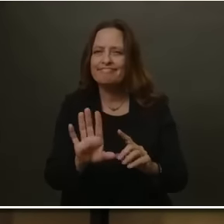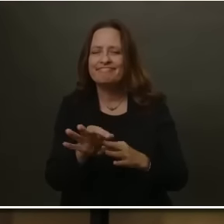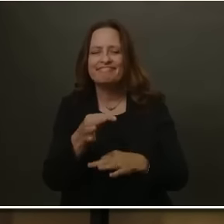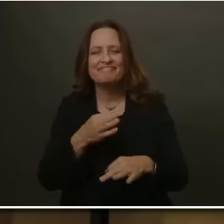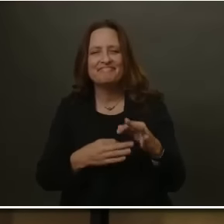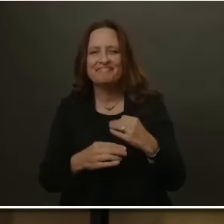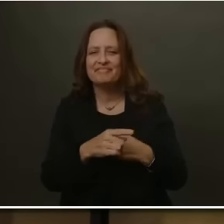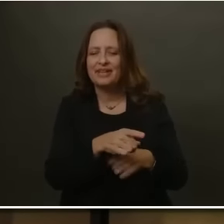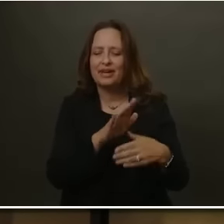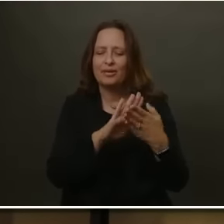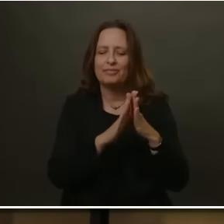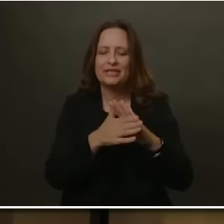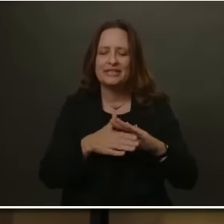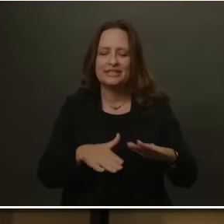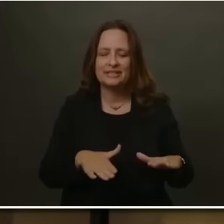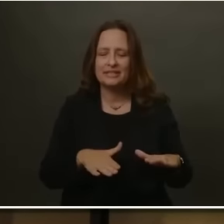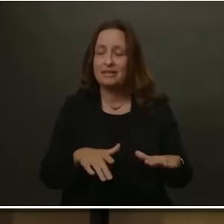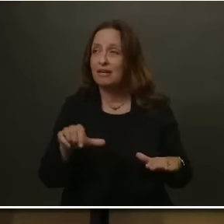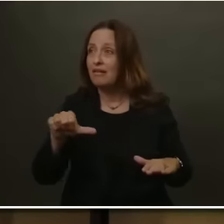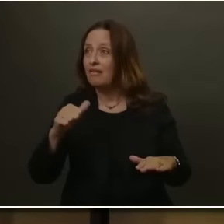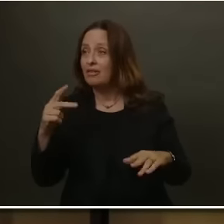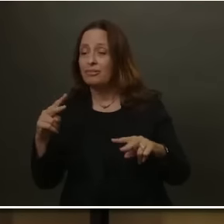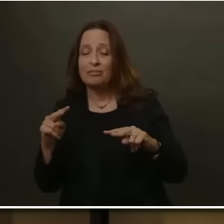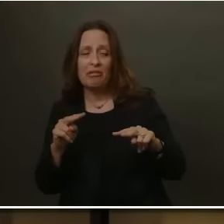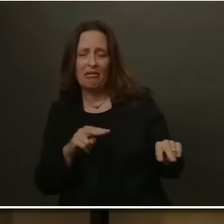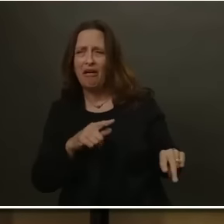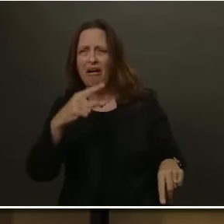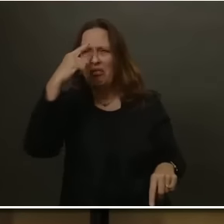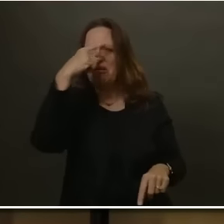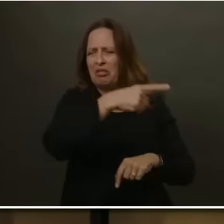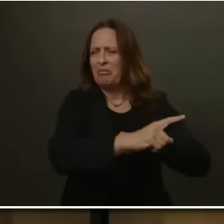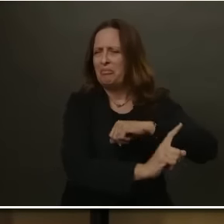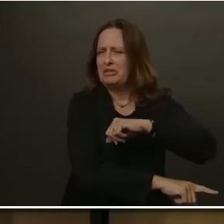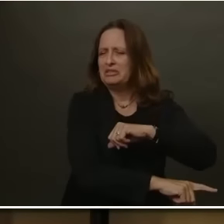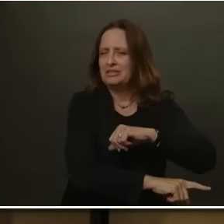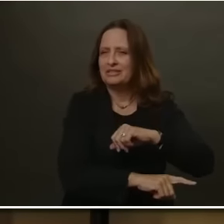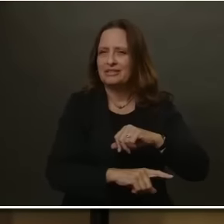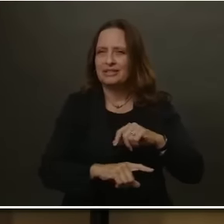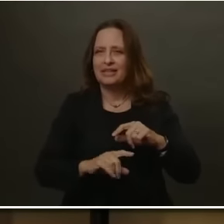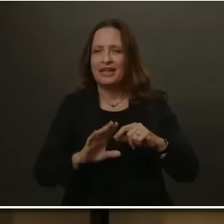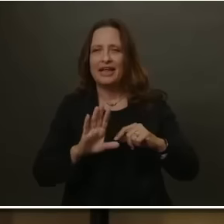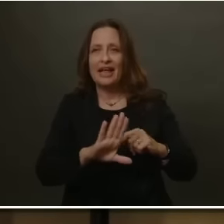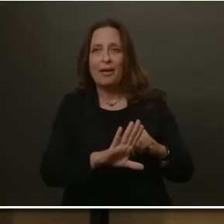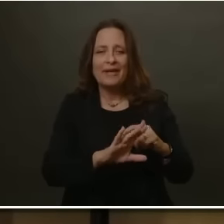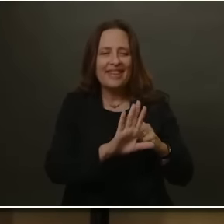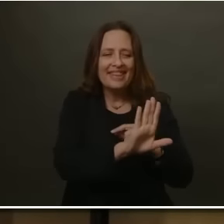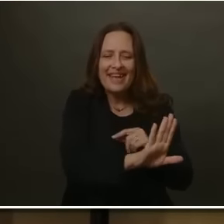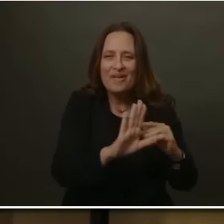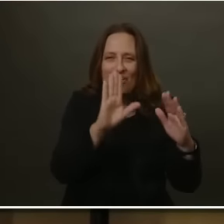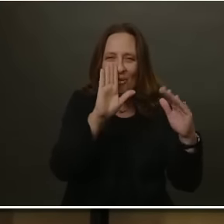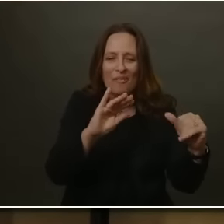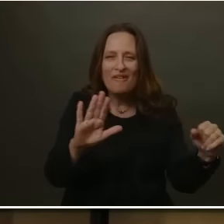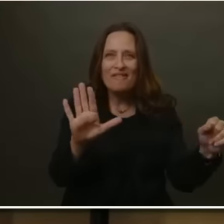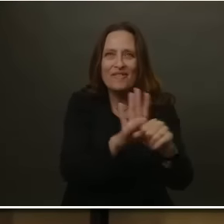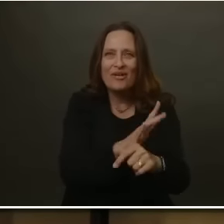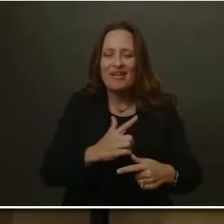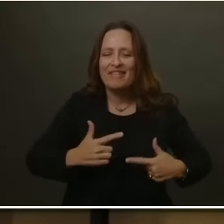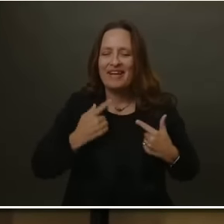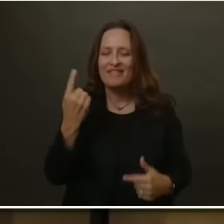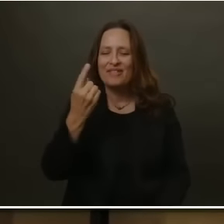Susumam buitu, suru nasu abeinu, uri mugu abina ke kasuangant,